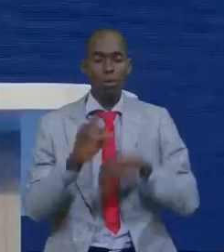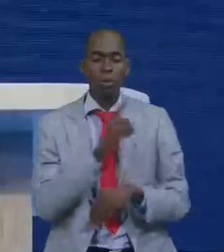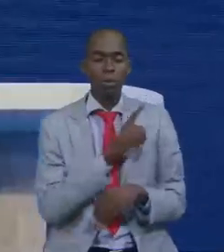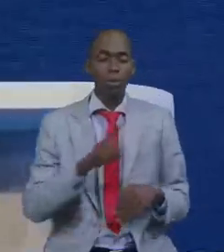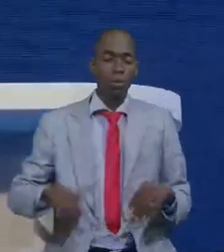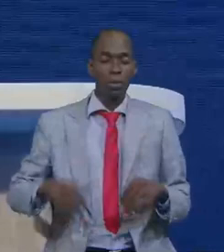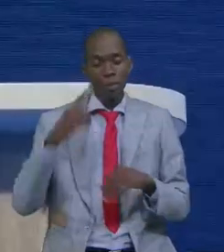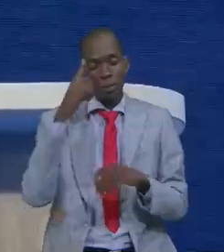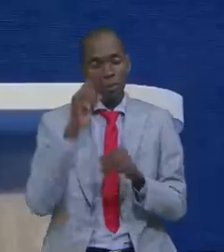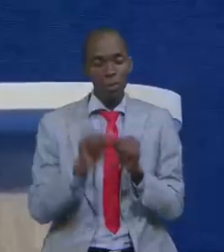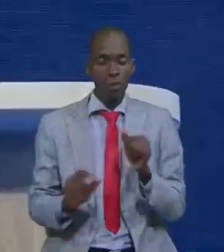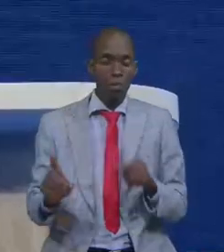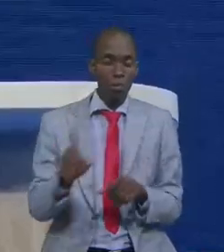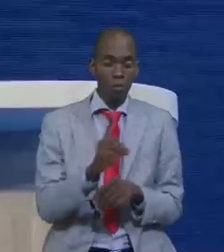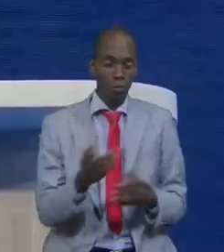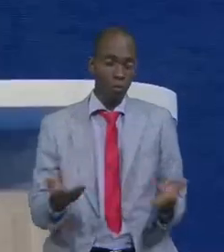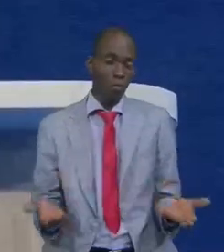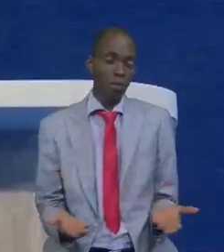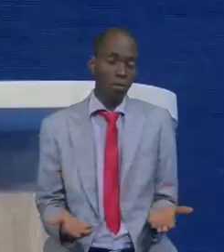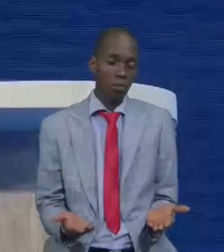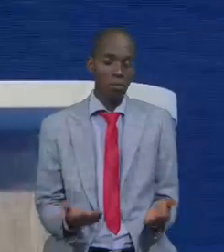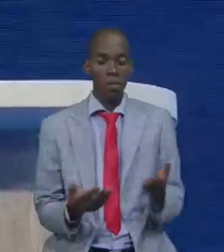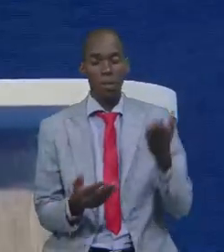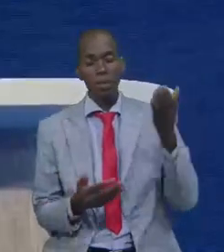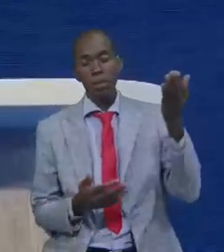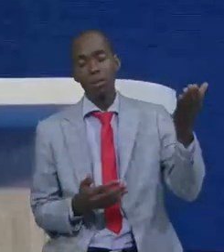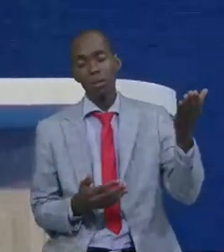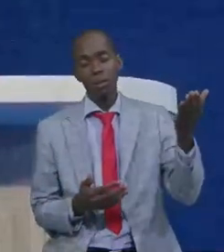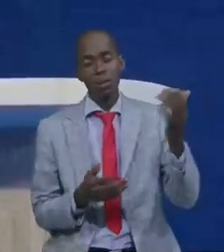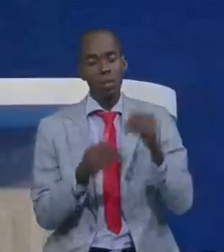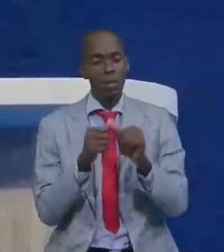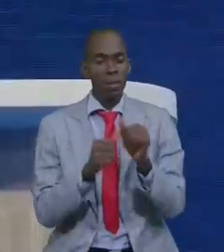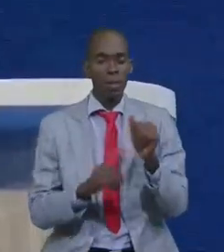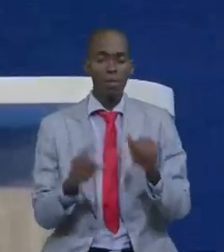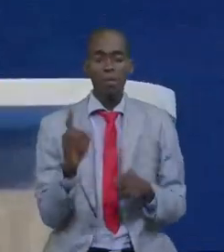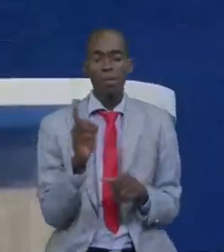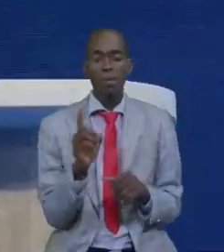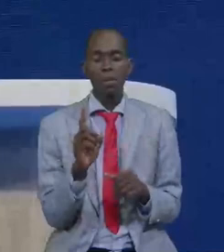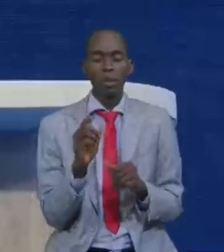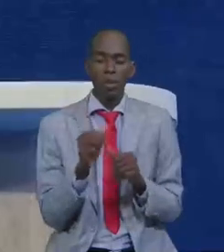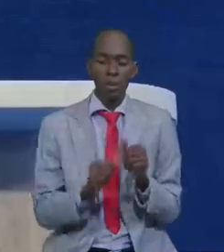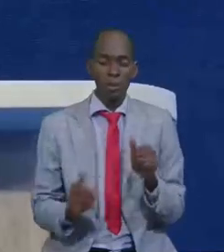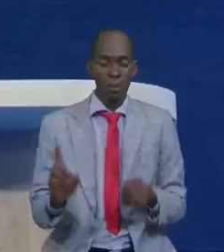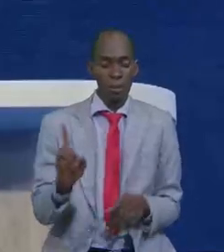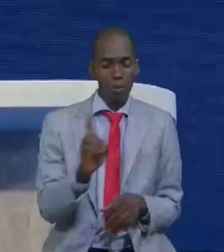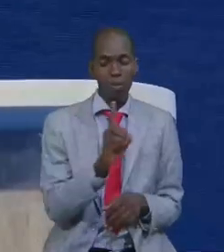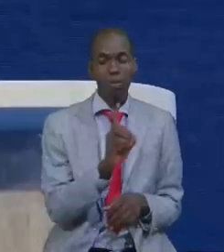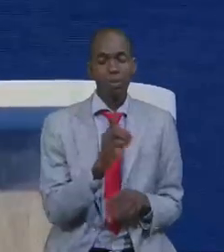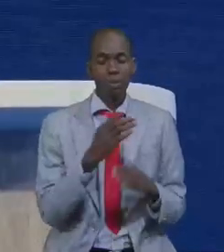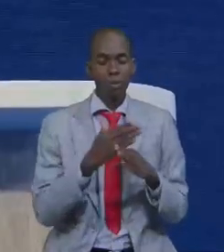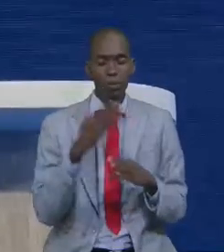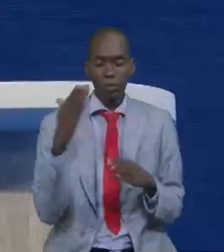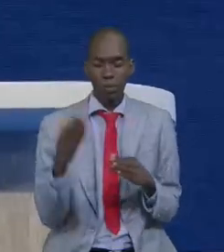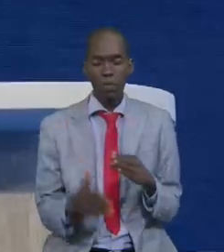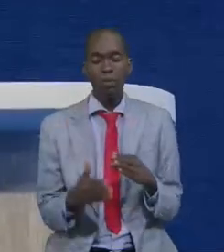chacun ici, là-bas et partout, en tout lieu, tout le monde,